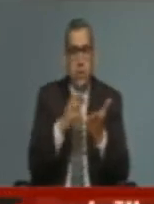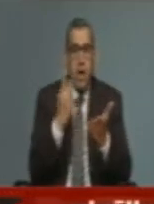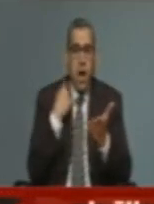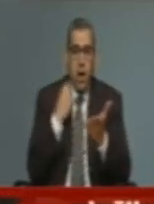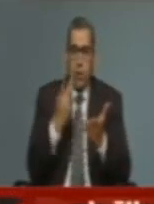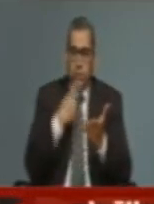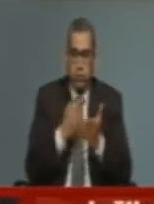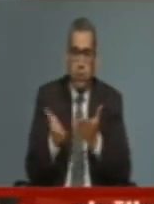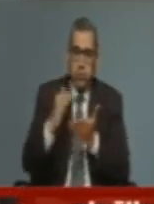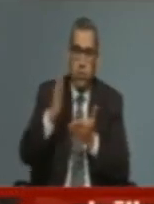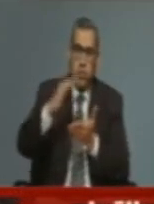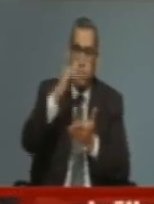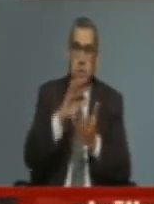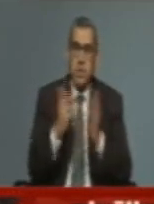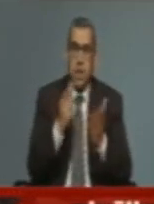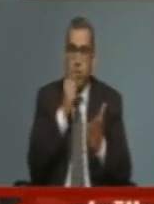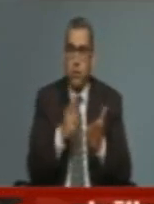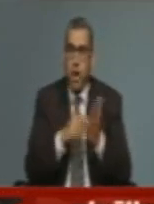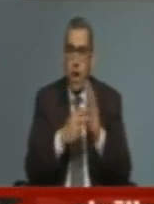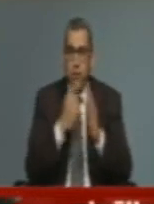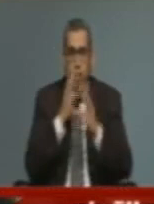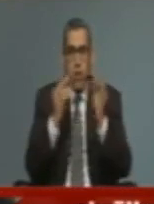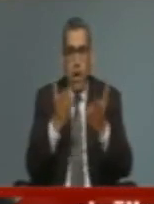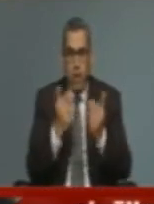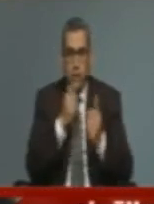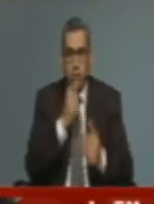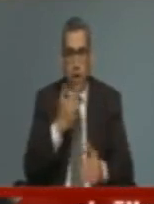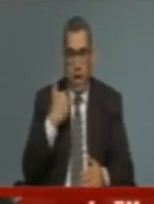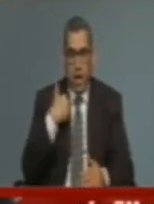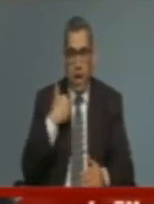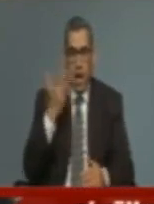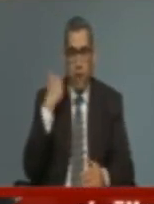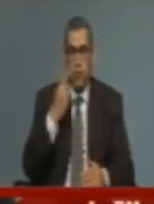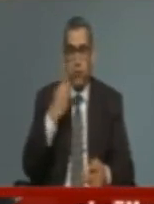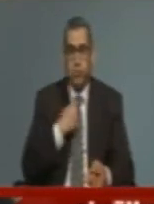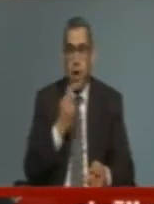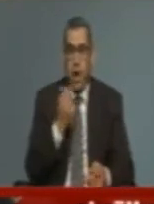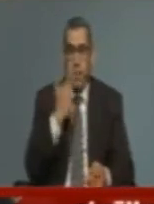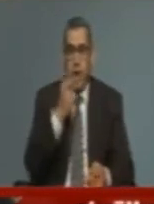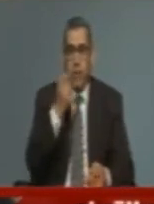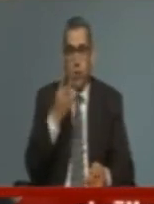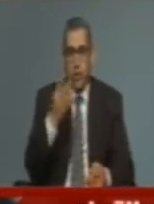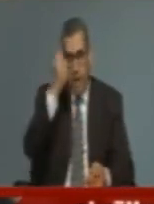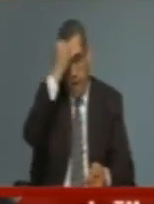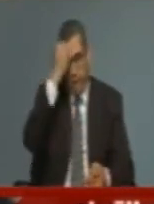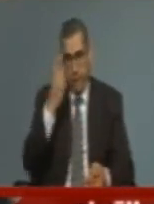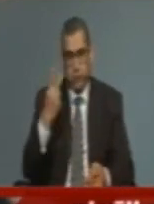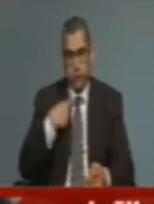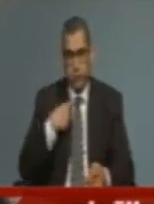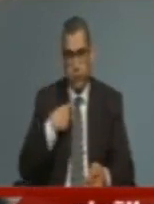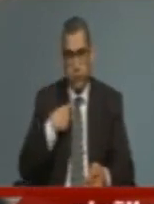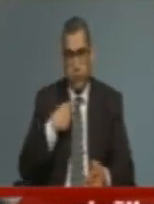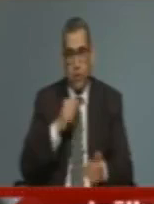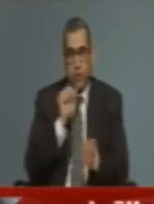رقم حقيقي ولا مبالغ فيه؟ يعني انا حضرتك مبلغي كله 45,000، كان الحكم اللي انا